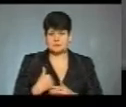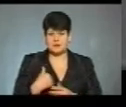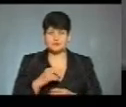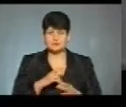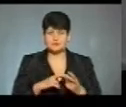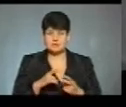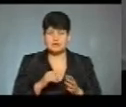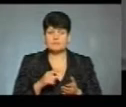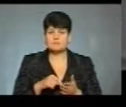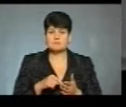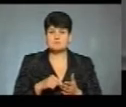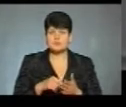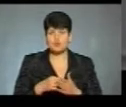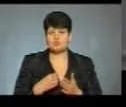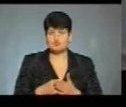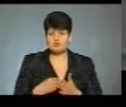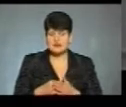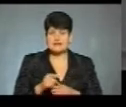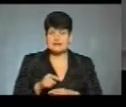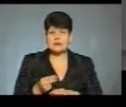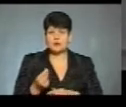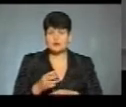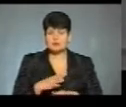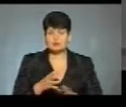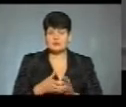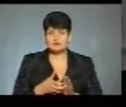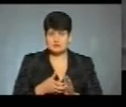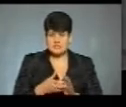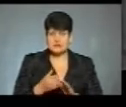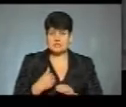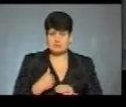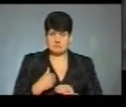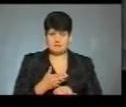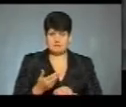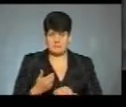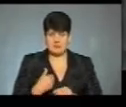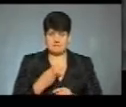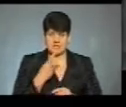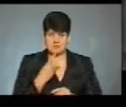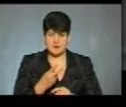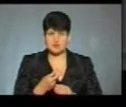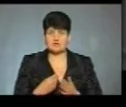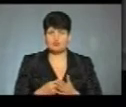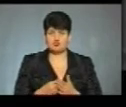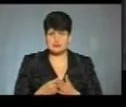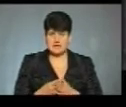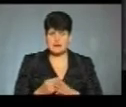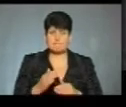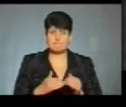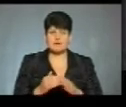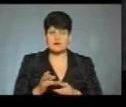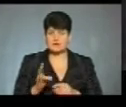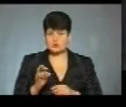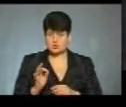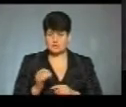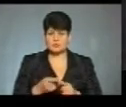вишукали в міському бюджеті, і ті кошти, які були недостатні, ми їх передбачили в бюджеті. І практично,